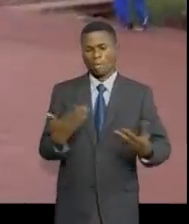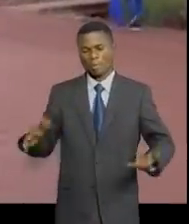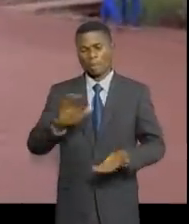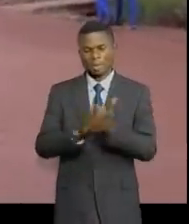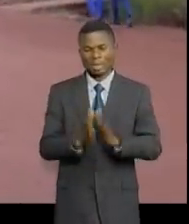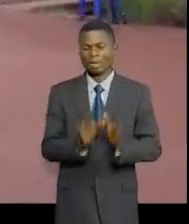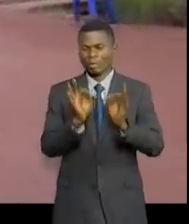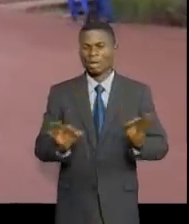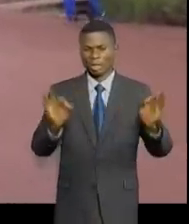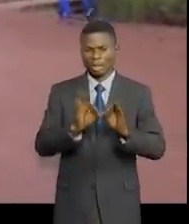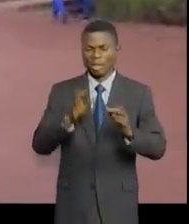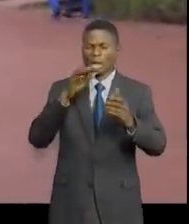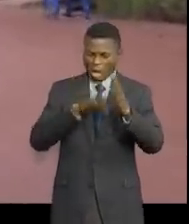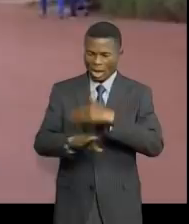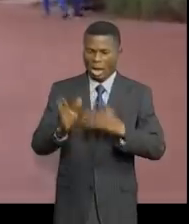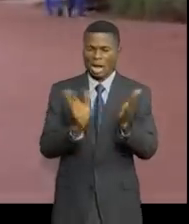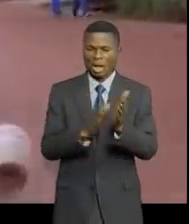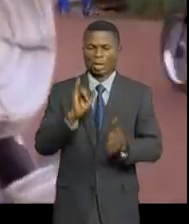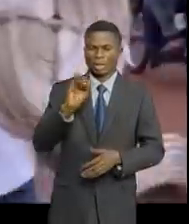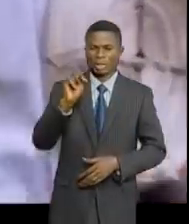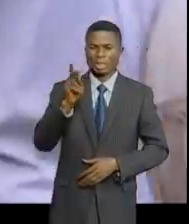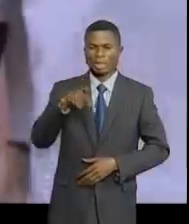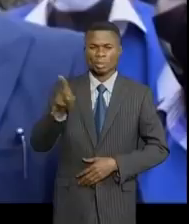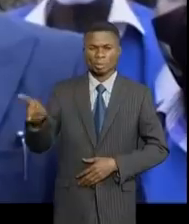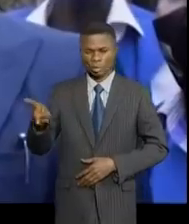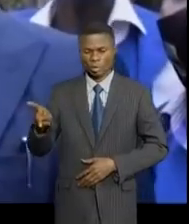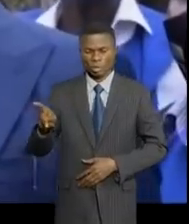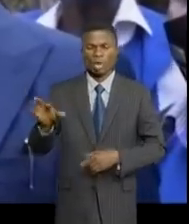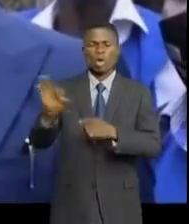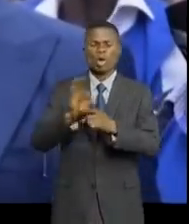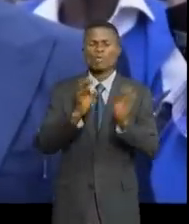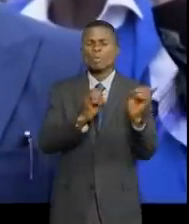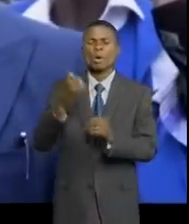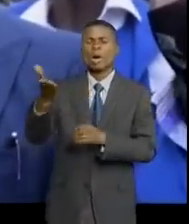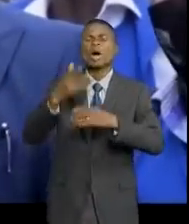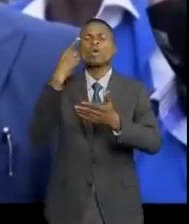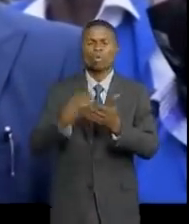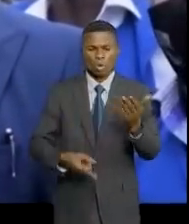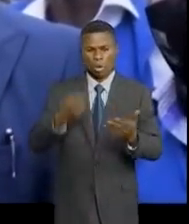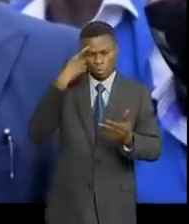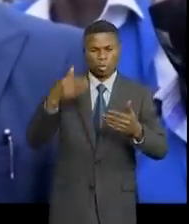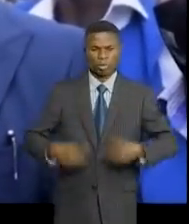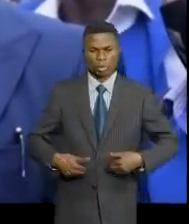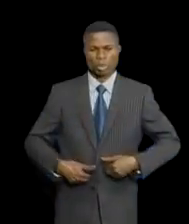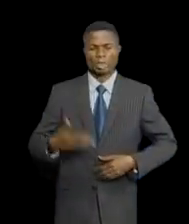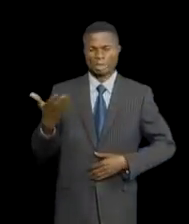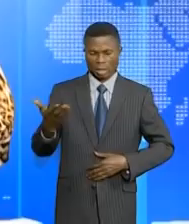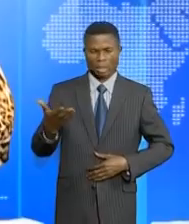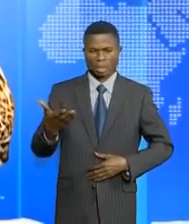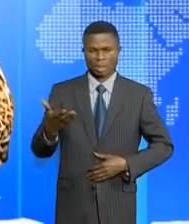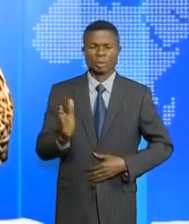passer d'abord à l'INPP pour connaître que non. Quelles sont les formations par rapport aux métiers sollicités ?